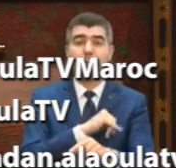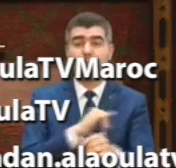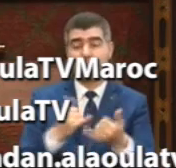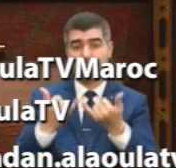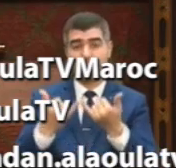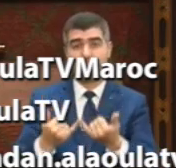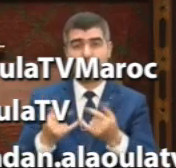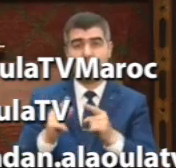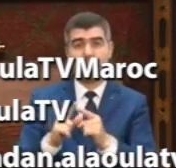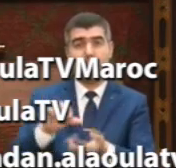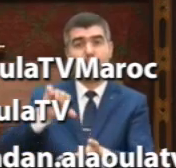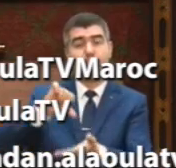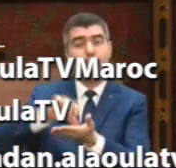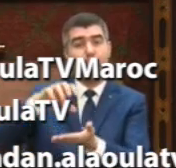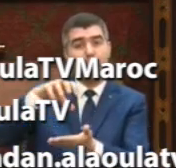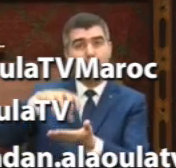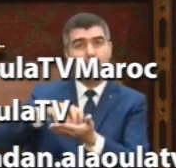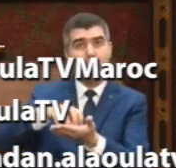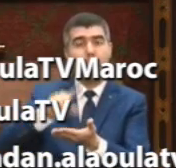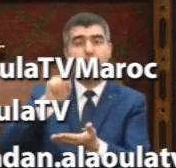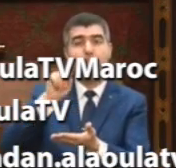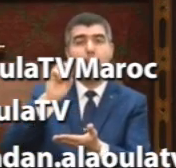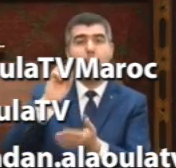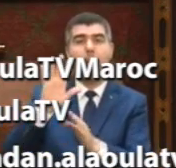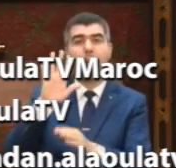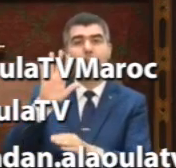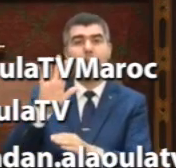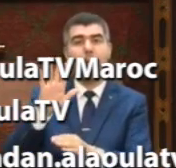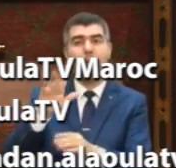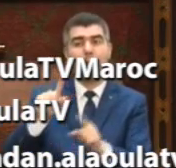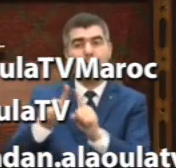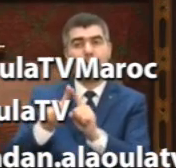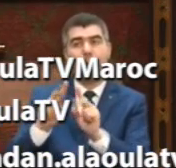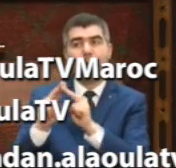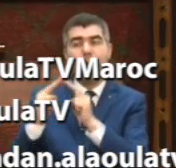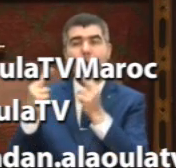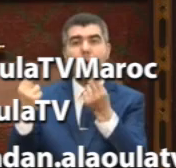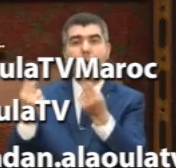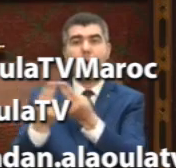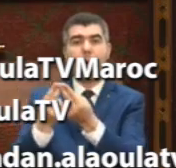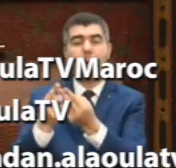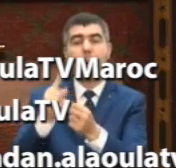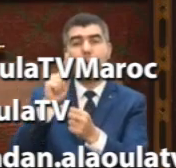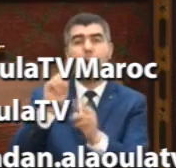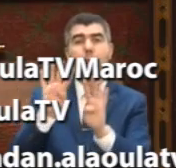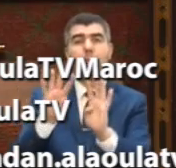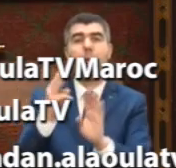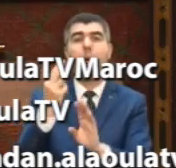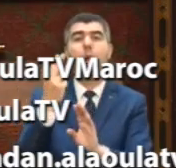تعتبر دولة كاملة العضوية في 105 منظمة واتفاقية دولية، واعترفت بها 138 دولة،